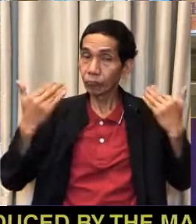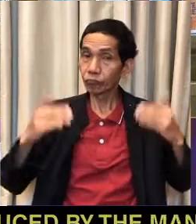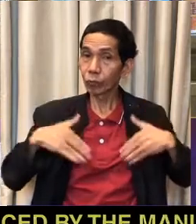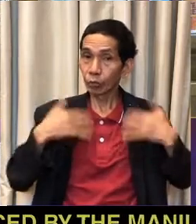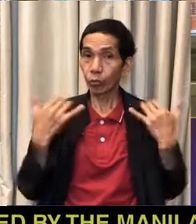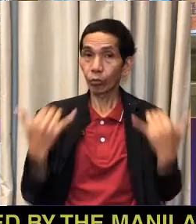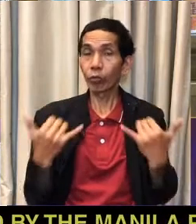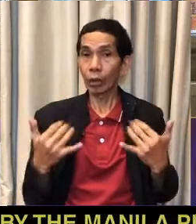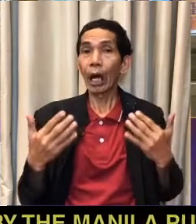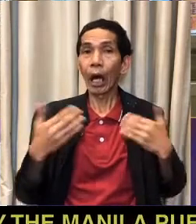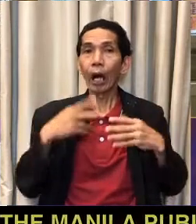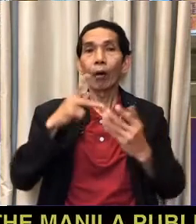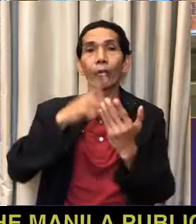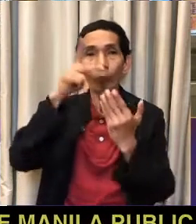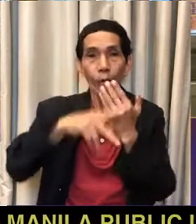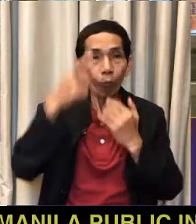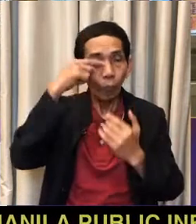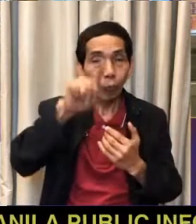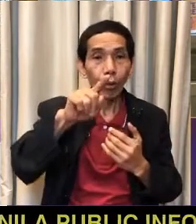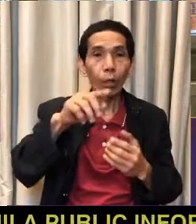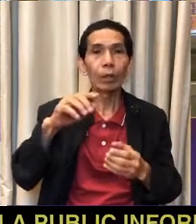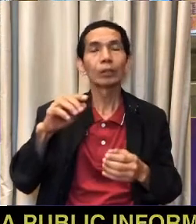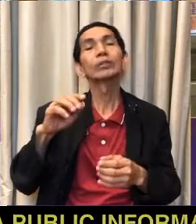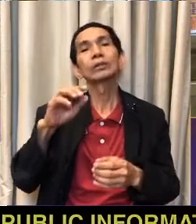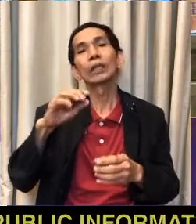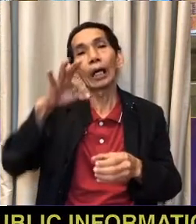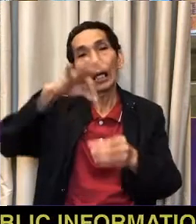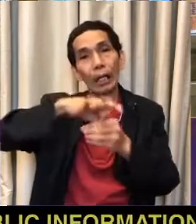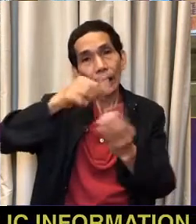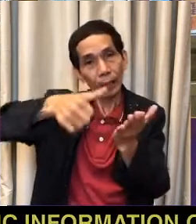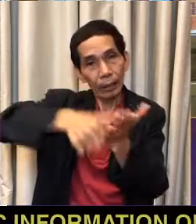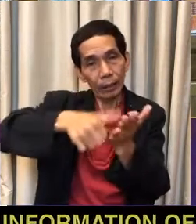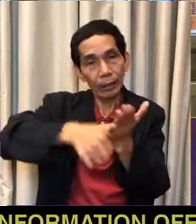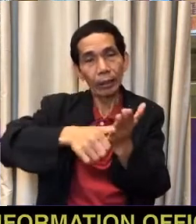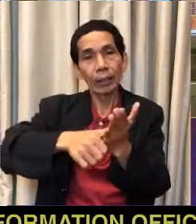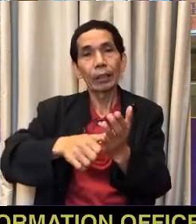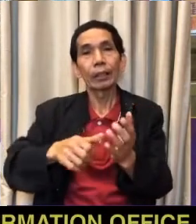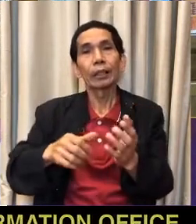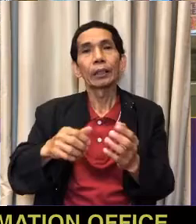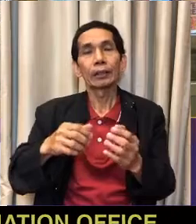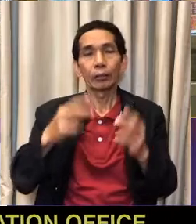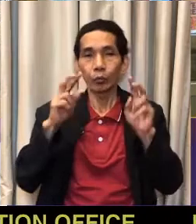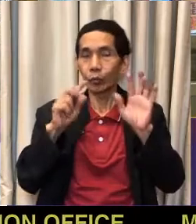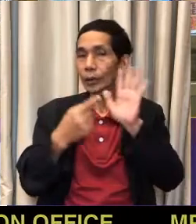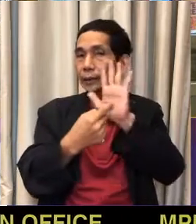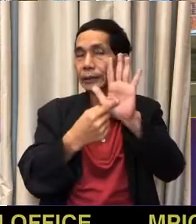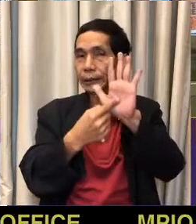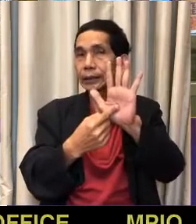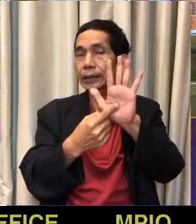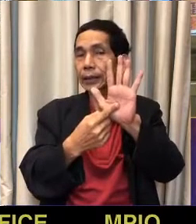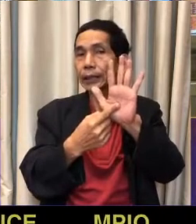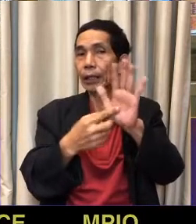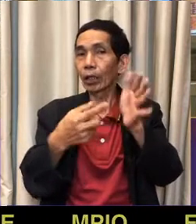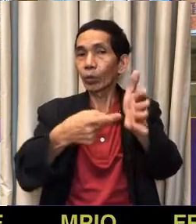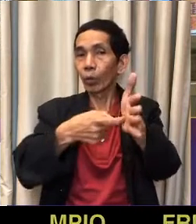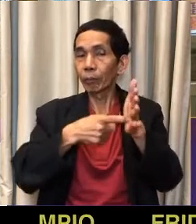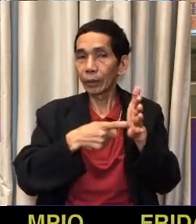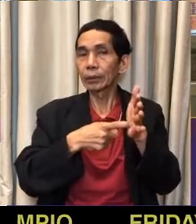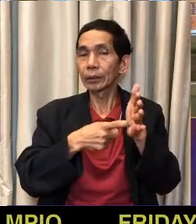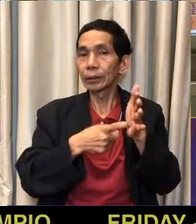ito, mayroong programa sa inyo, ang Commission on Election. At sa screen namin, makikita nyo ang mga